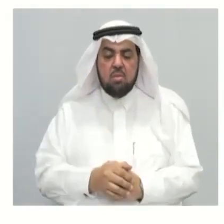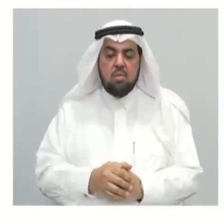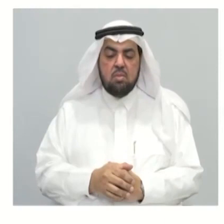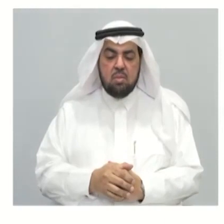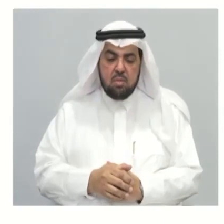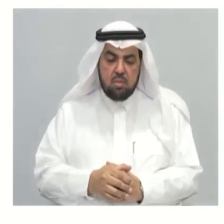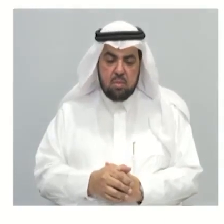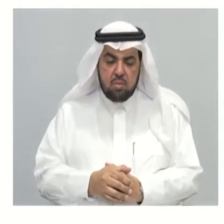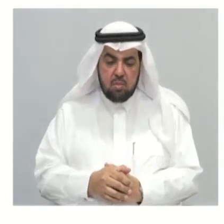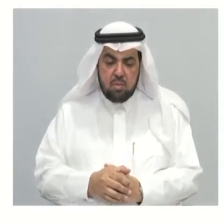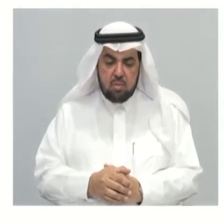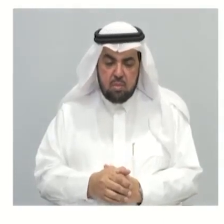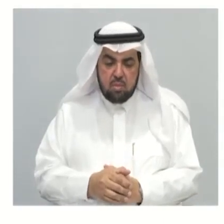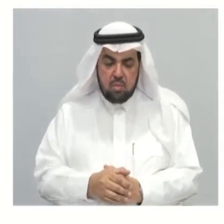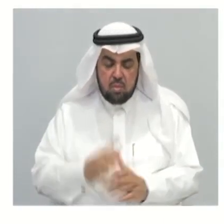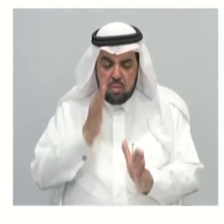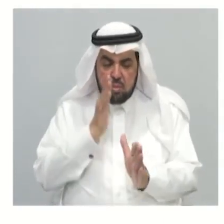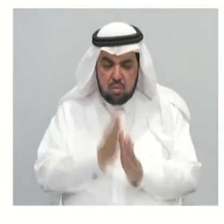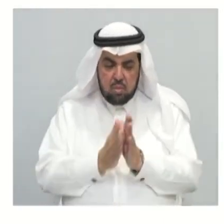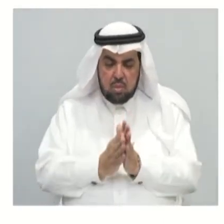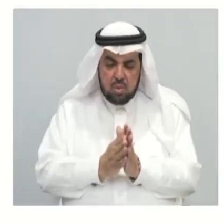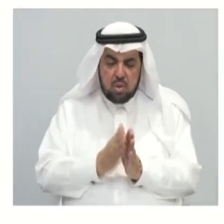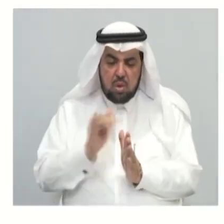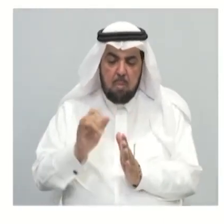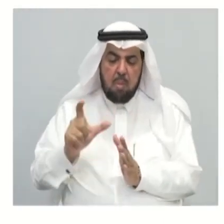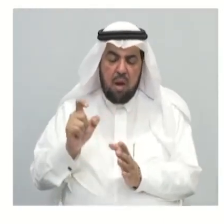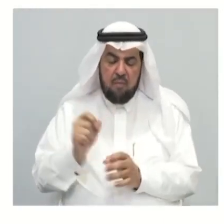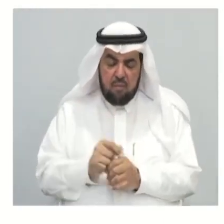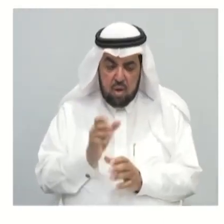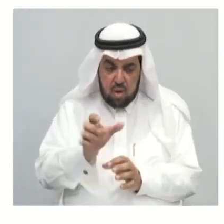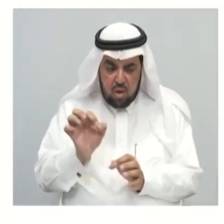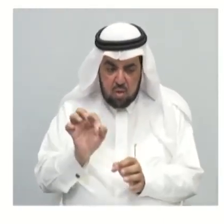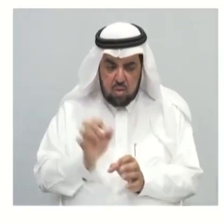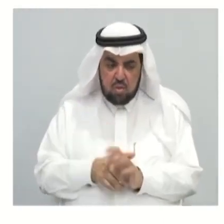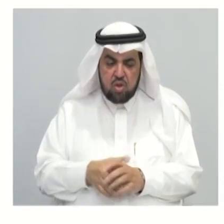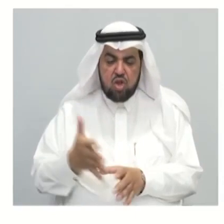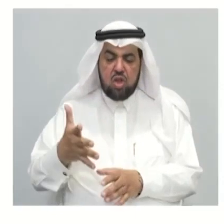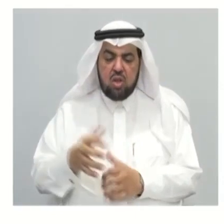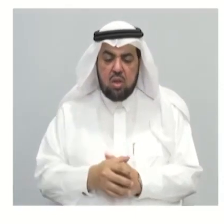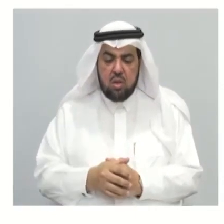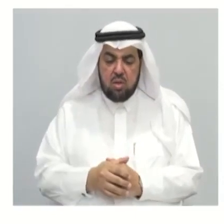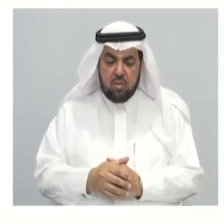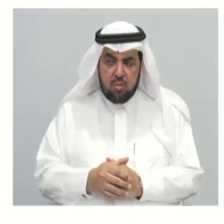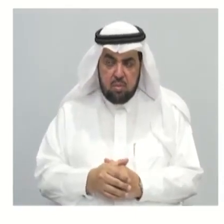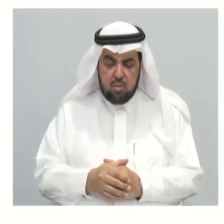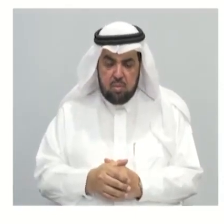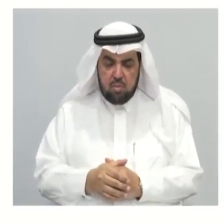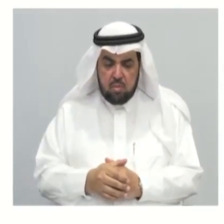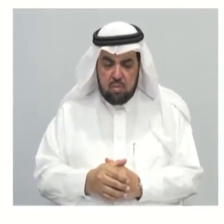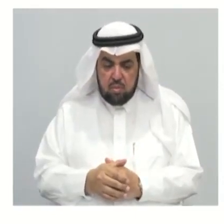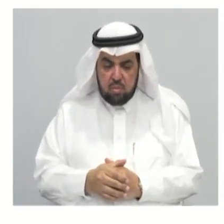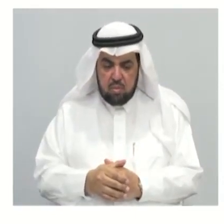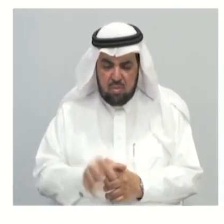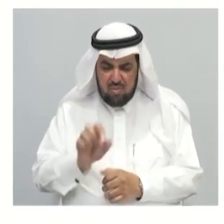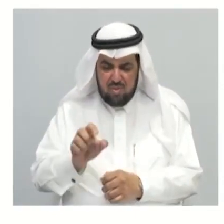السابق بحيث انه من قائمه ملف ناخذ جديد ثم نقوم